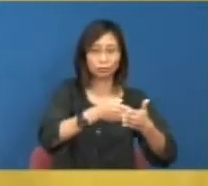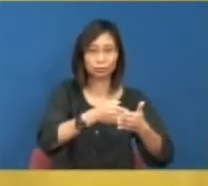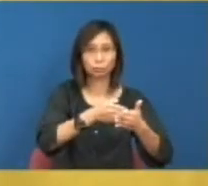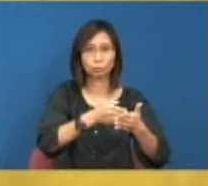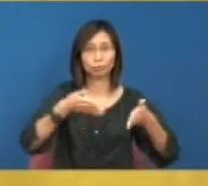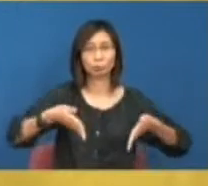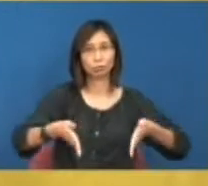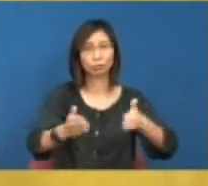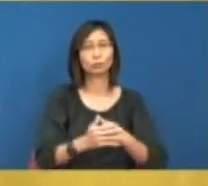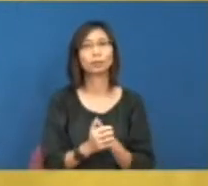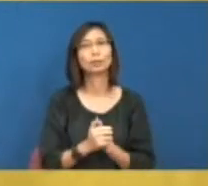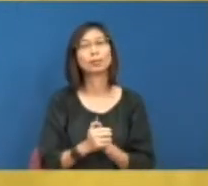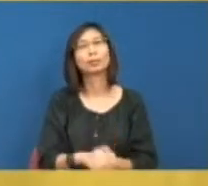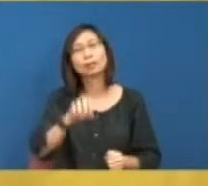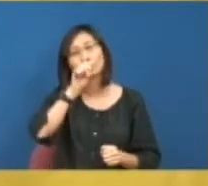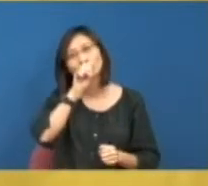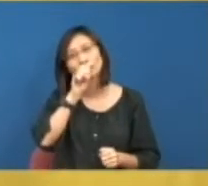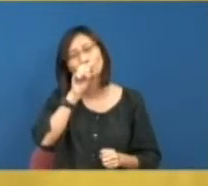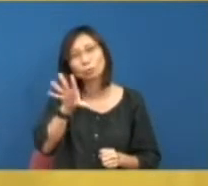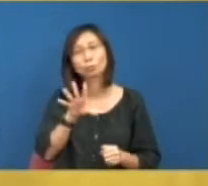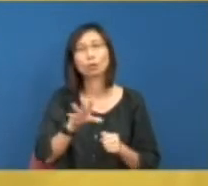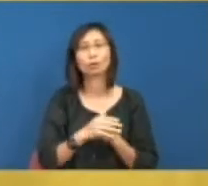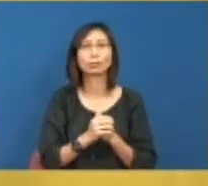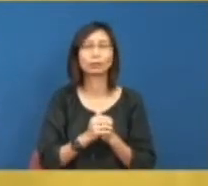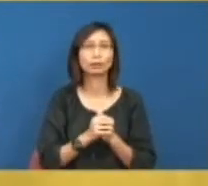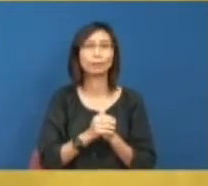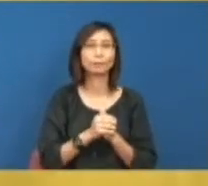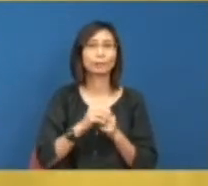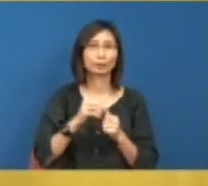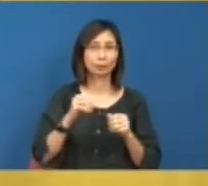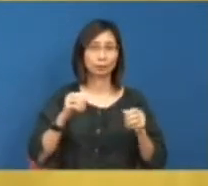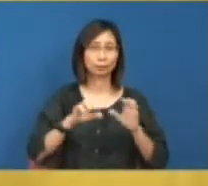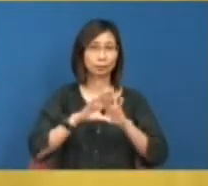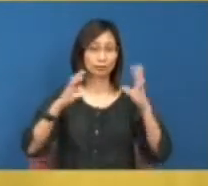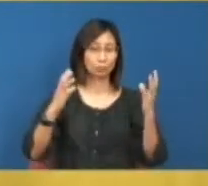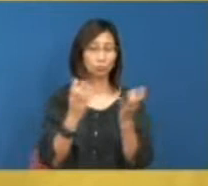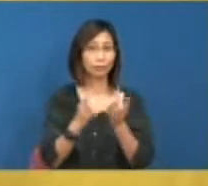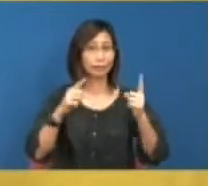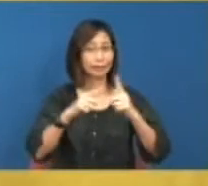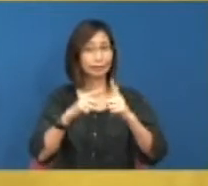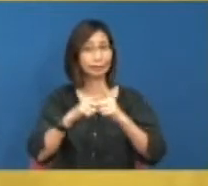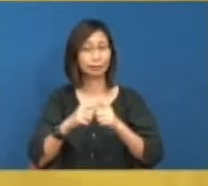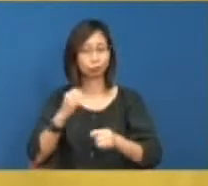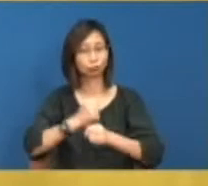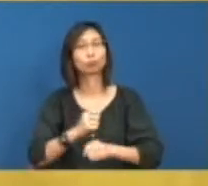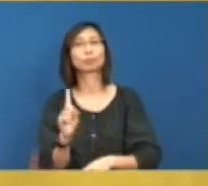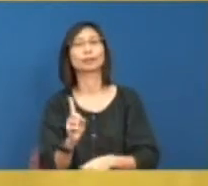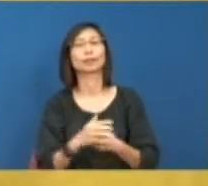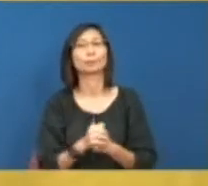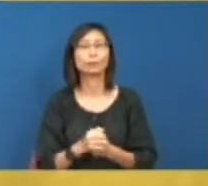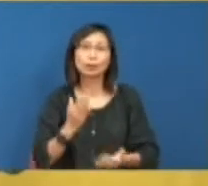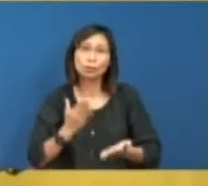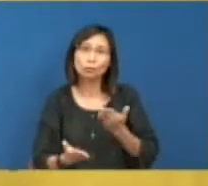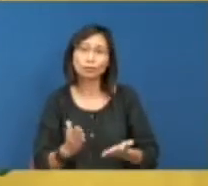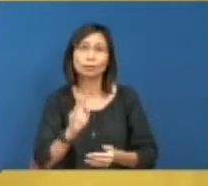做乜嘢，佢建議群眾做乜嘢，佢唔能夠對群眾呼之則來揮之則去，你嚟撐我啦咁樣，23個人